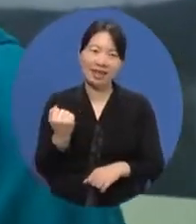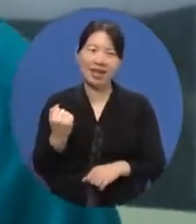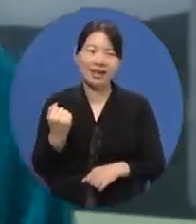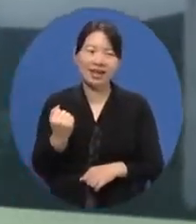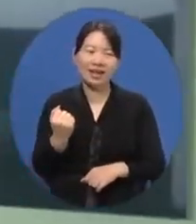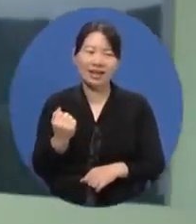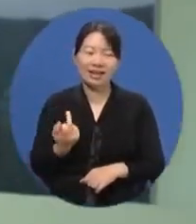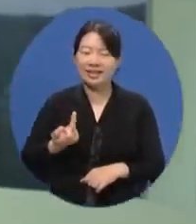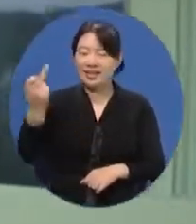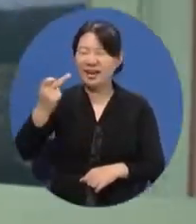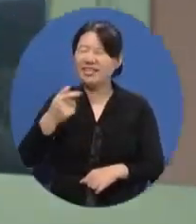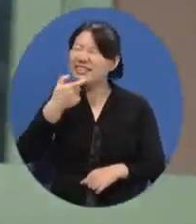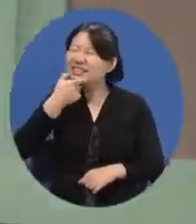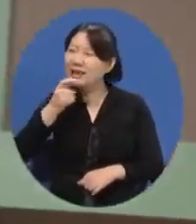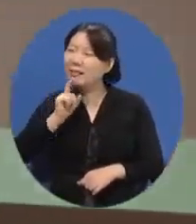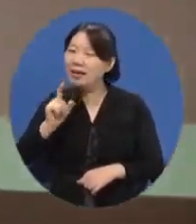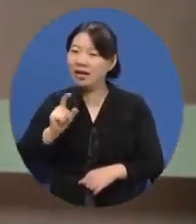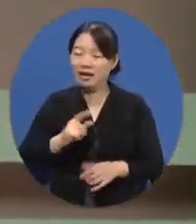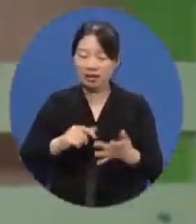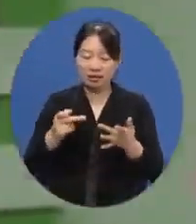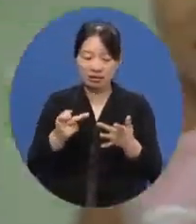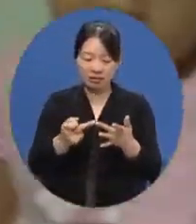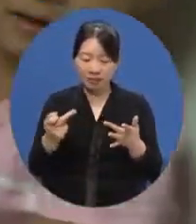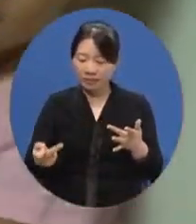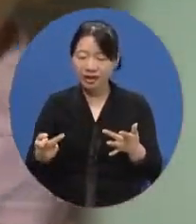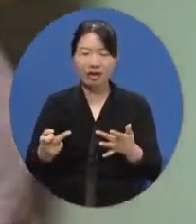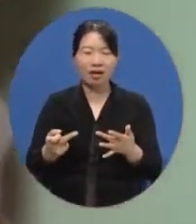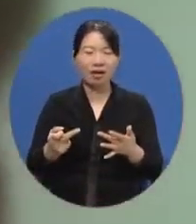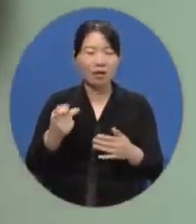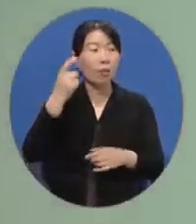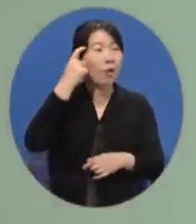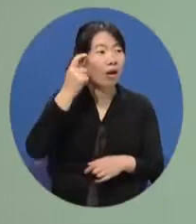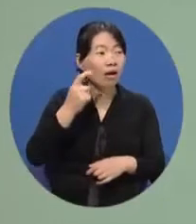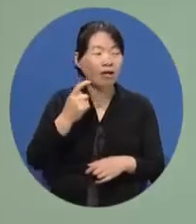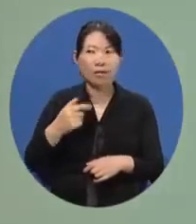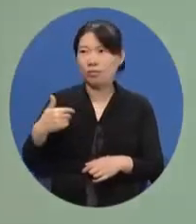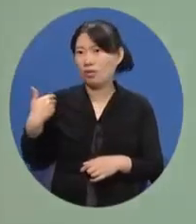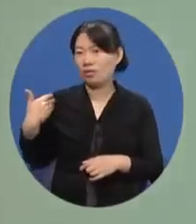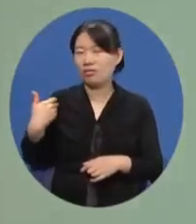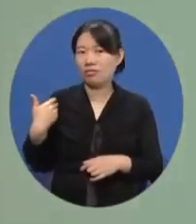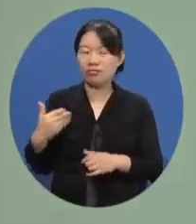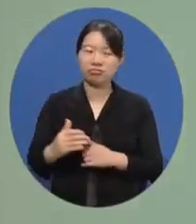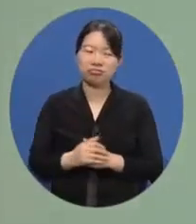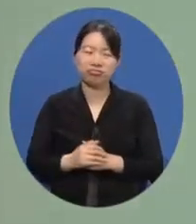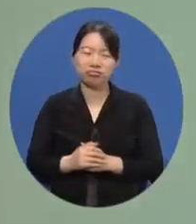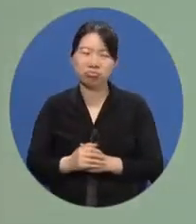형 안 좋대요. 상민이가? 네. 왜? 몰라요. 엄마 또.